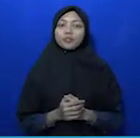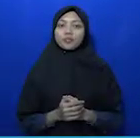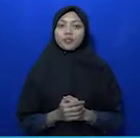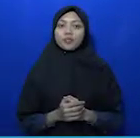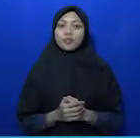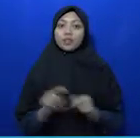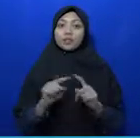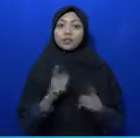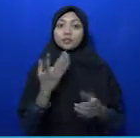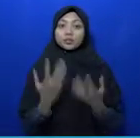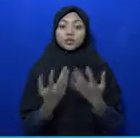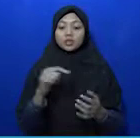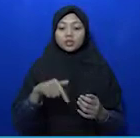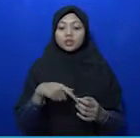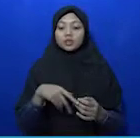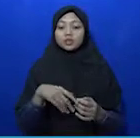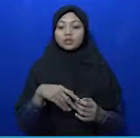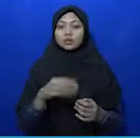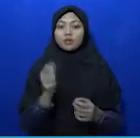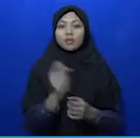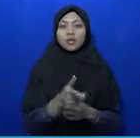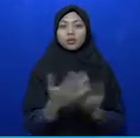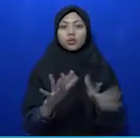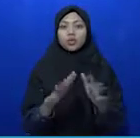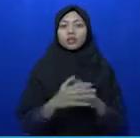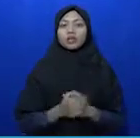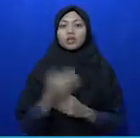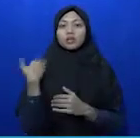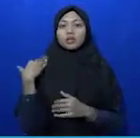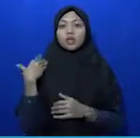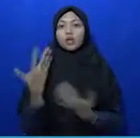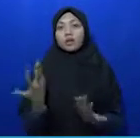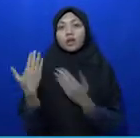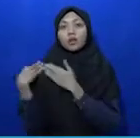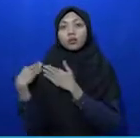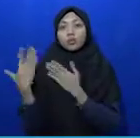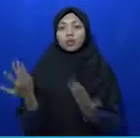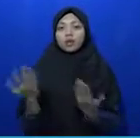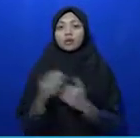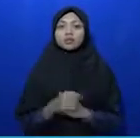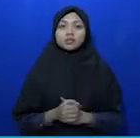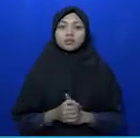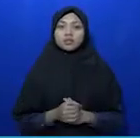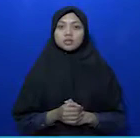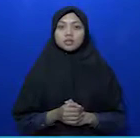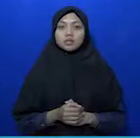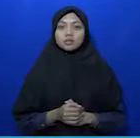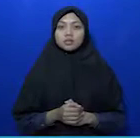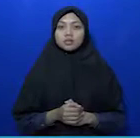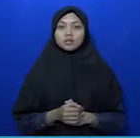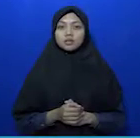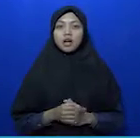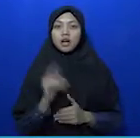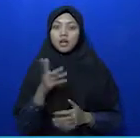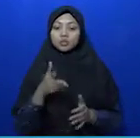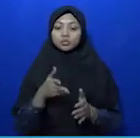yang dilakukan. Tapi memang ya sudah lah, ini sudah terlanjur begini, kita tugas kita sekarang ini kan memang bidang PR ya. Terus PR kita ini memang